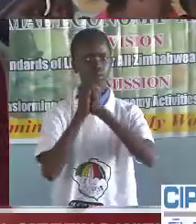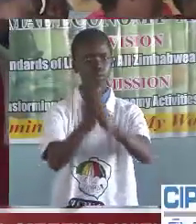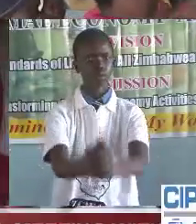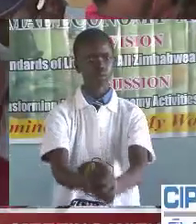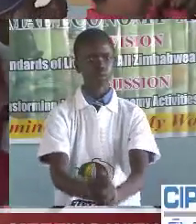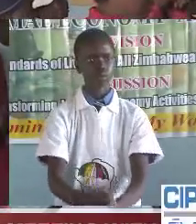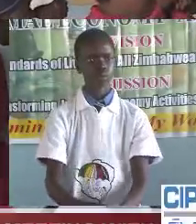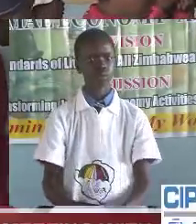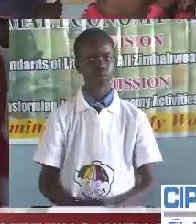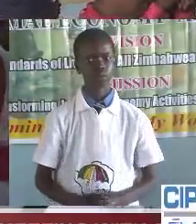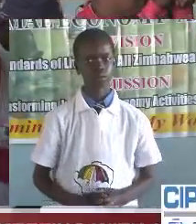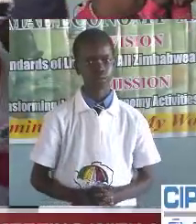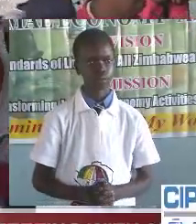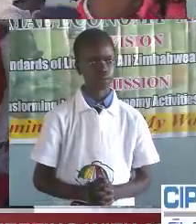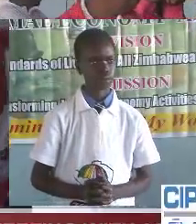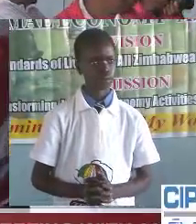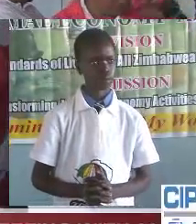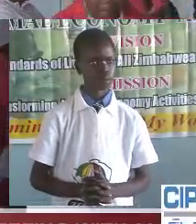Dichemba.